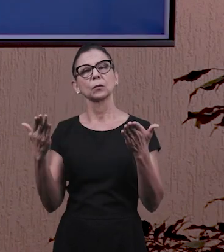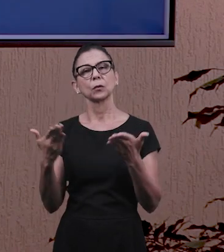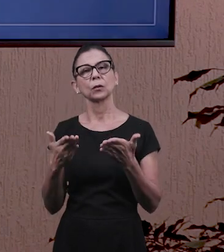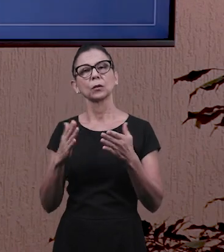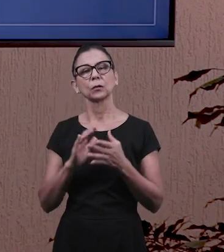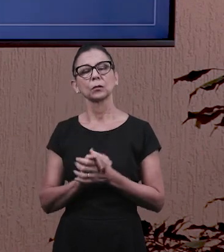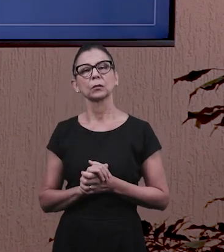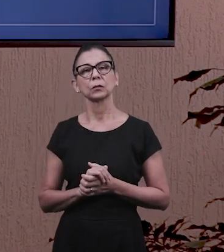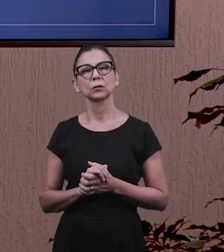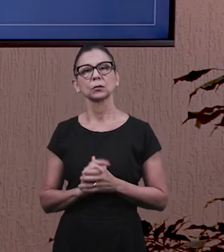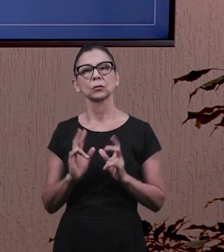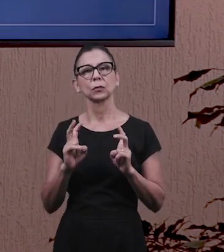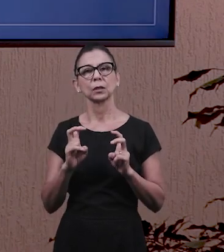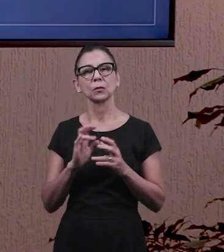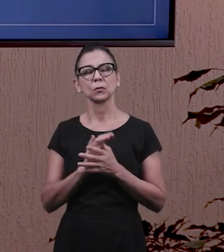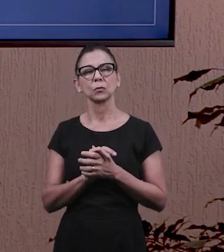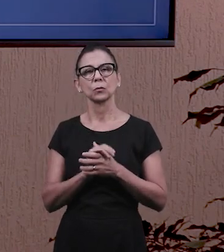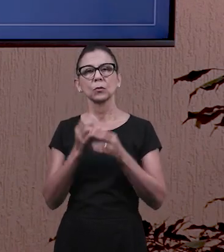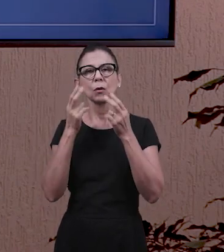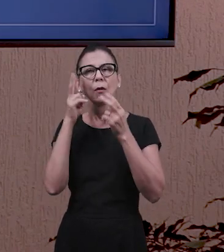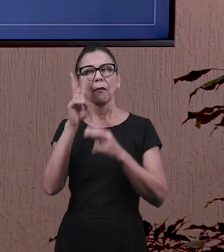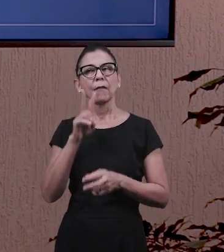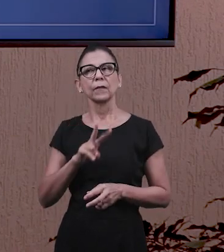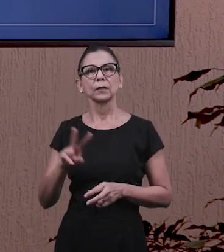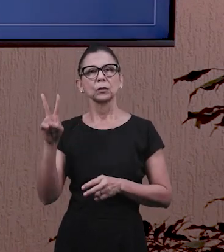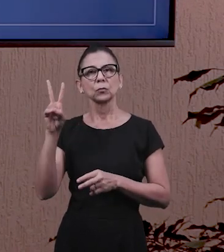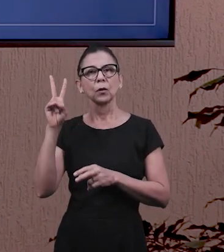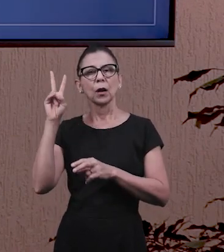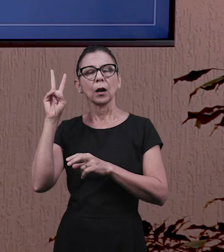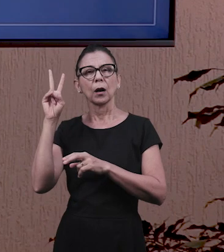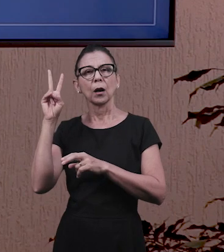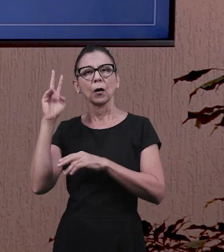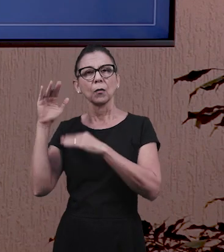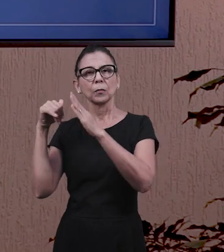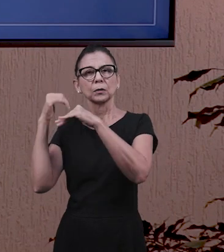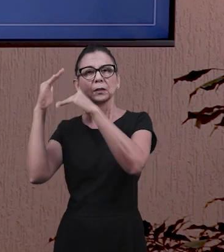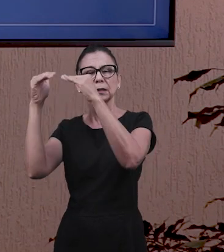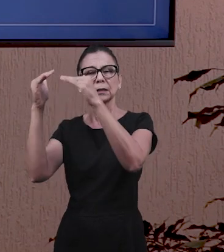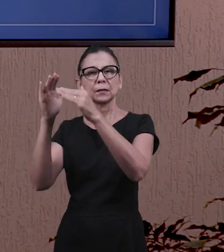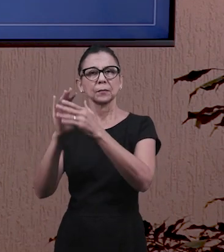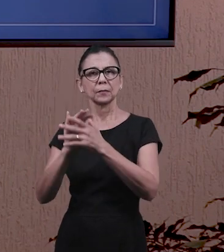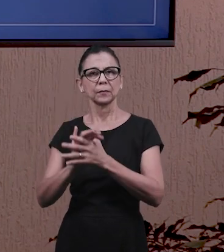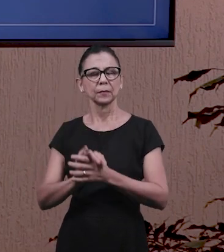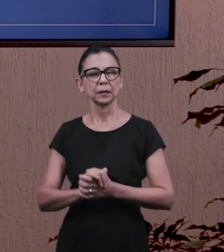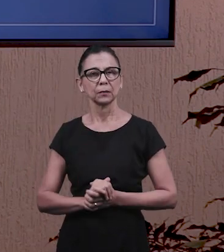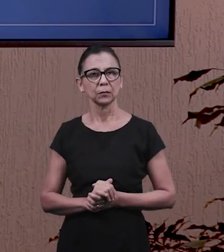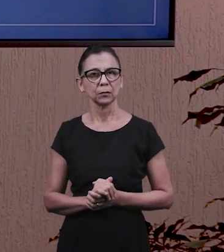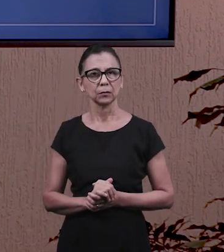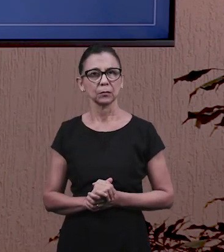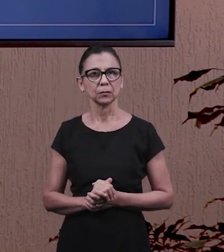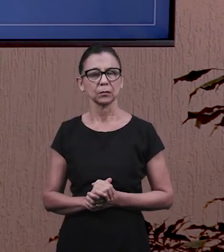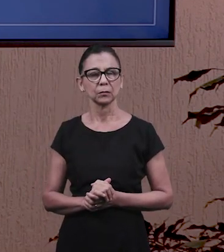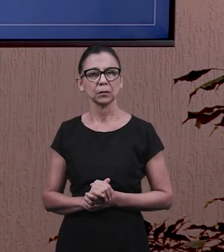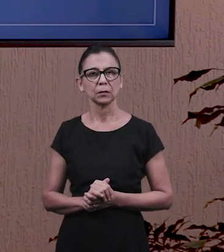nous parlerons sur le processus visuel en donnant continuité à nos sujets pour ce